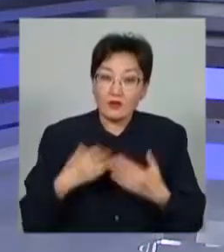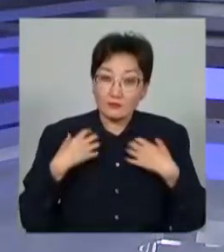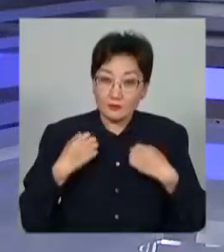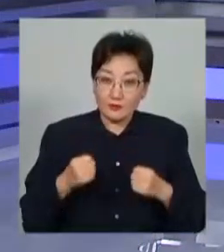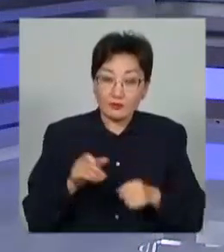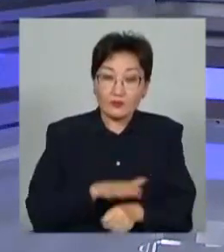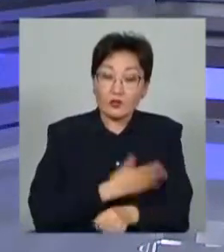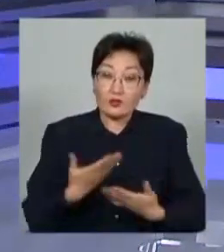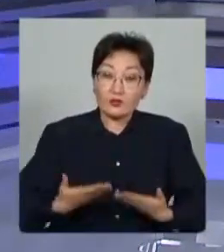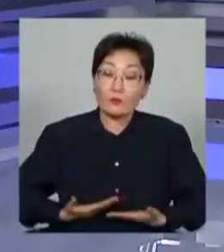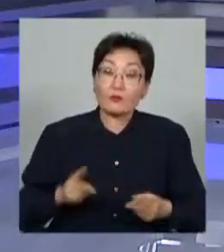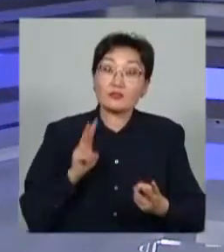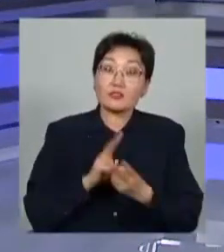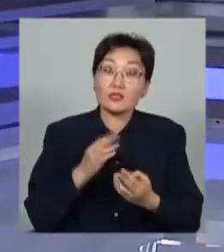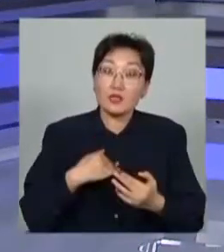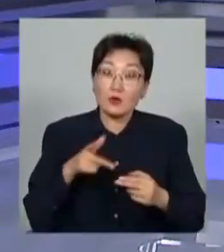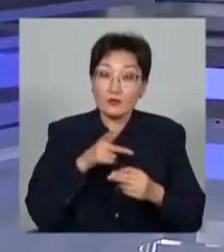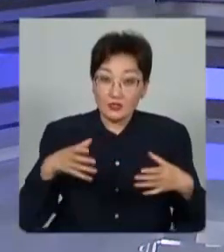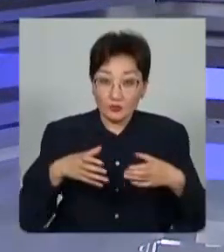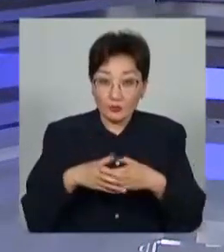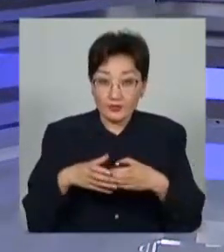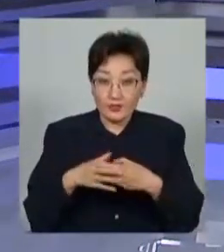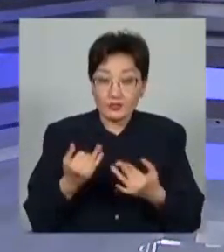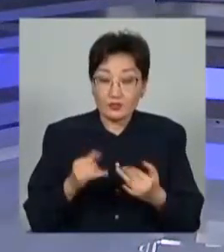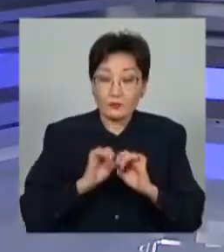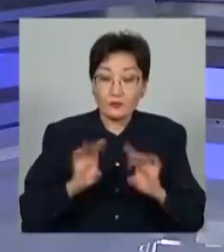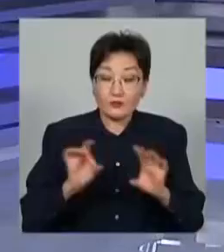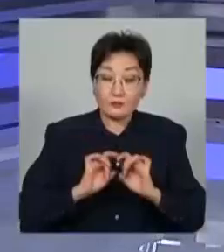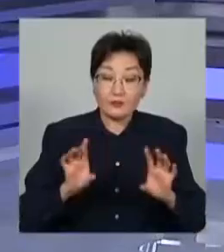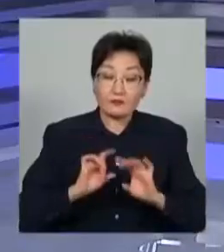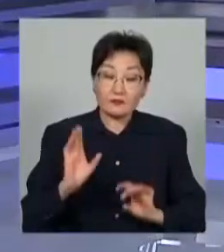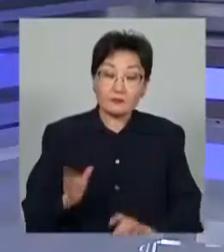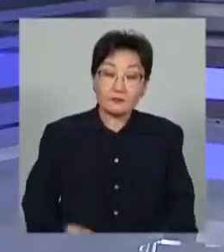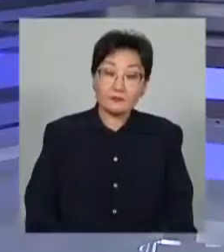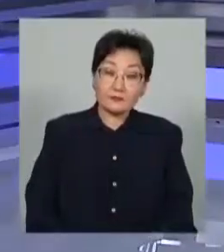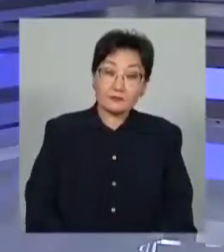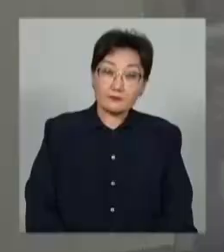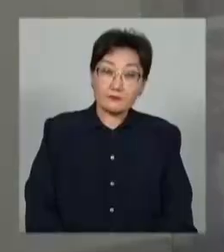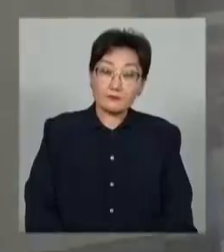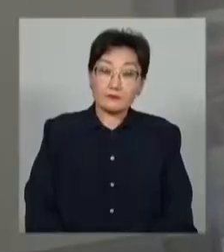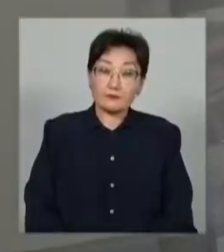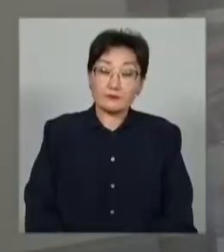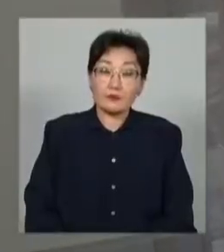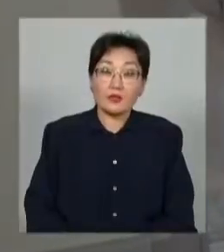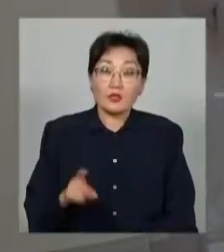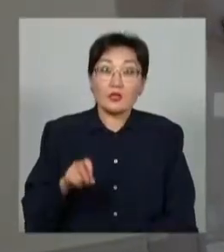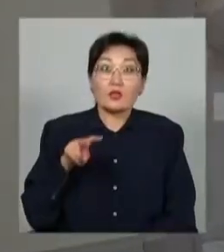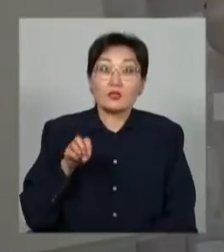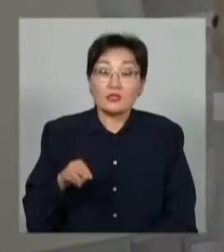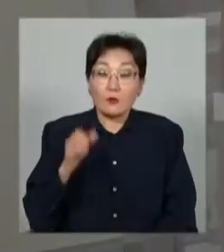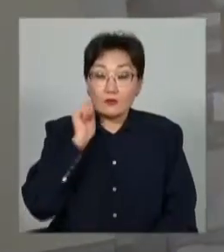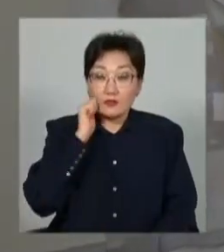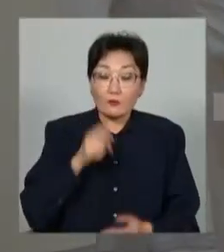с долгожительница и встретилась наша съемочная группа репортаж динары со битовой столетняя domyos